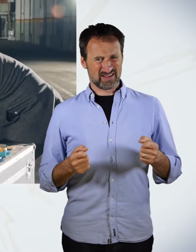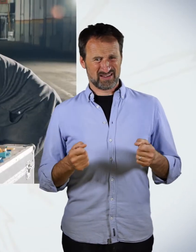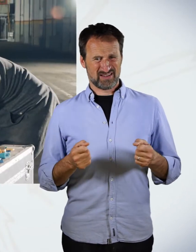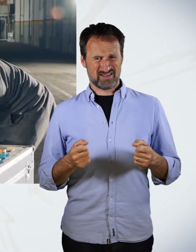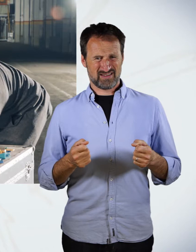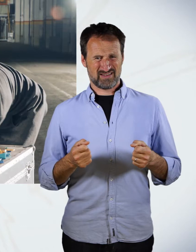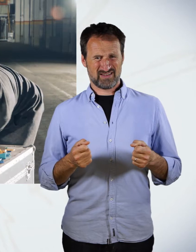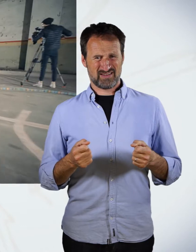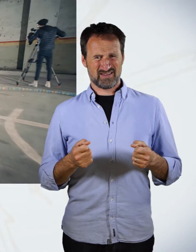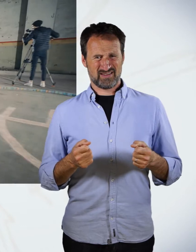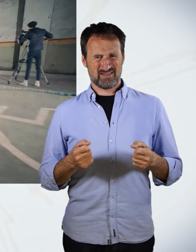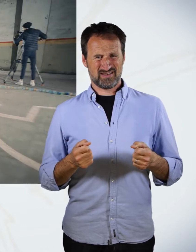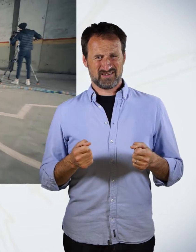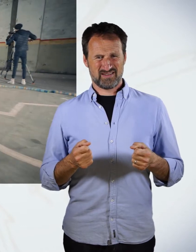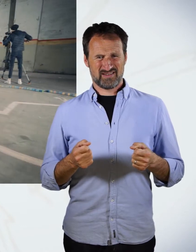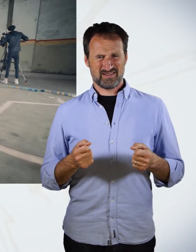Dominosteine.